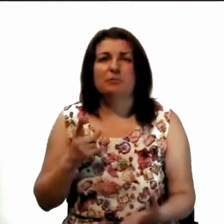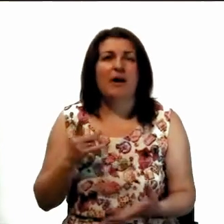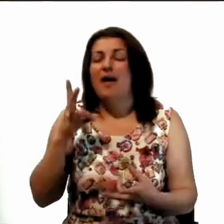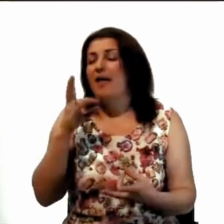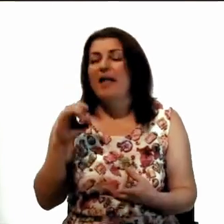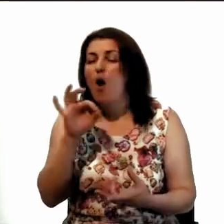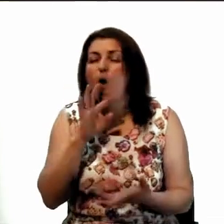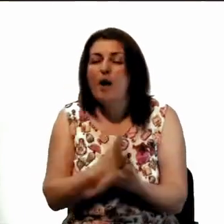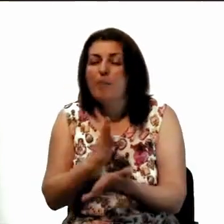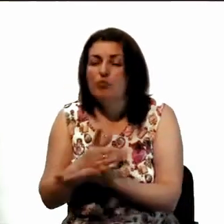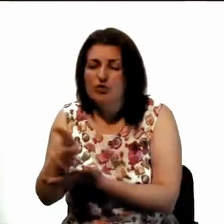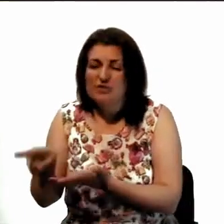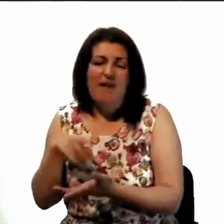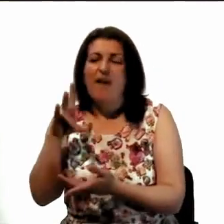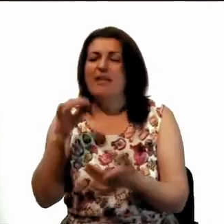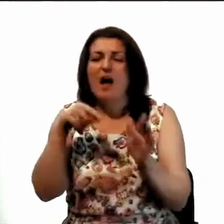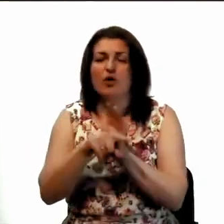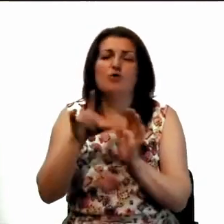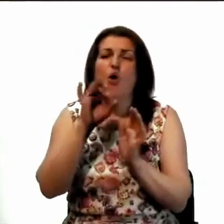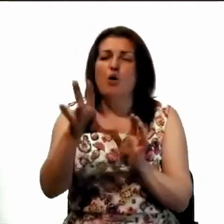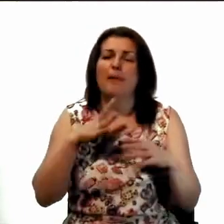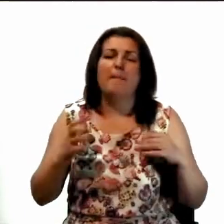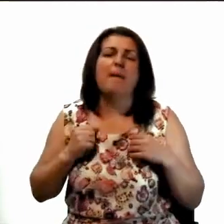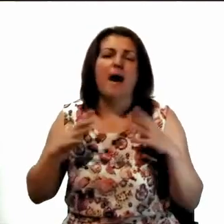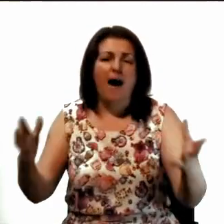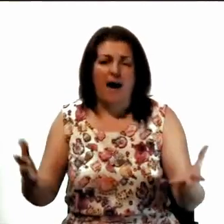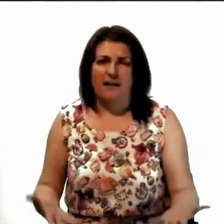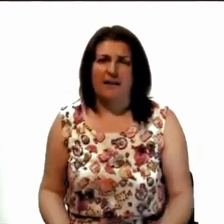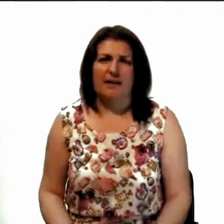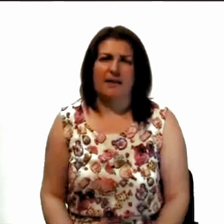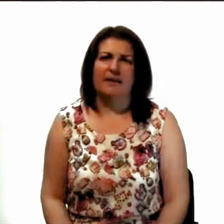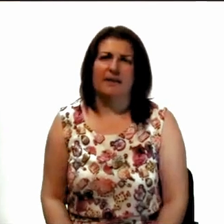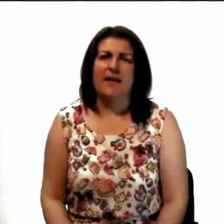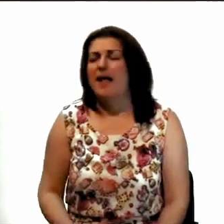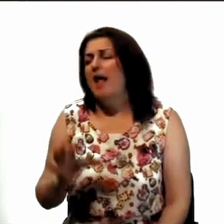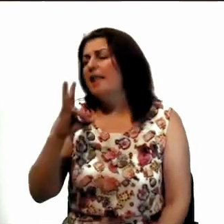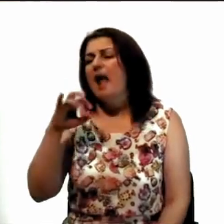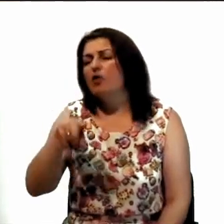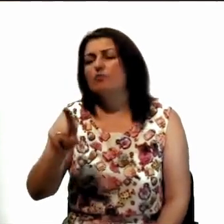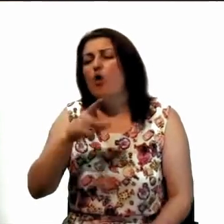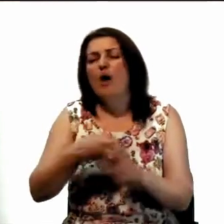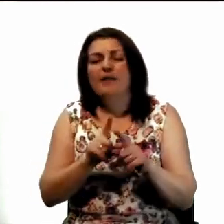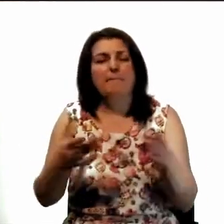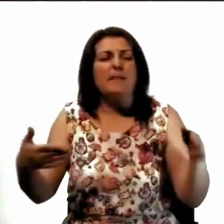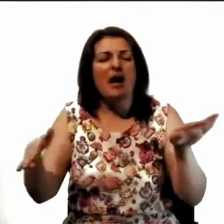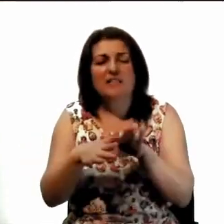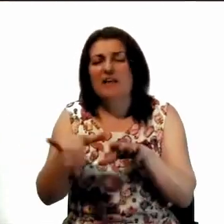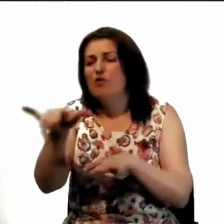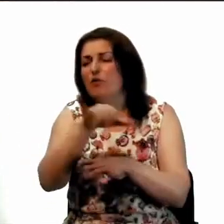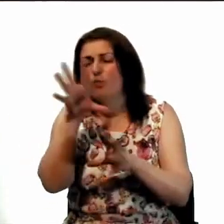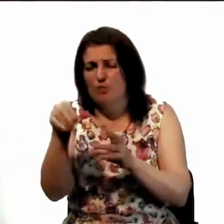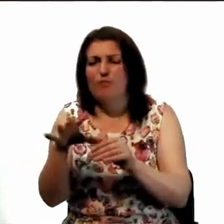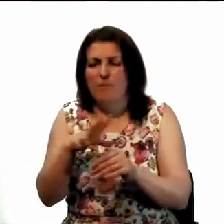Не о имуществе, не о том, что он был богат, не о том, что эти благословения у него были